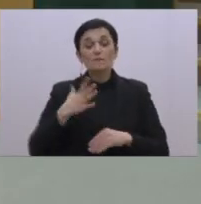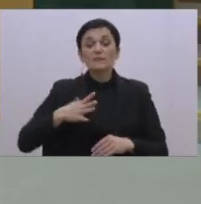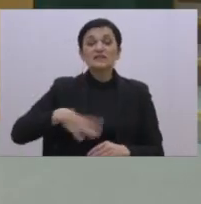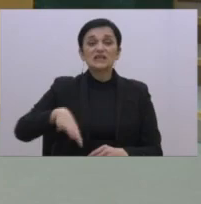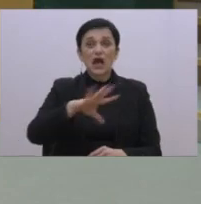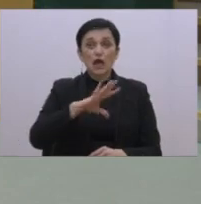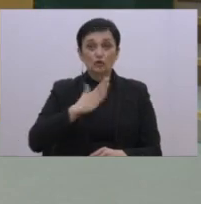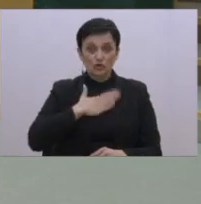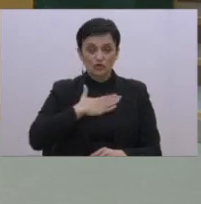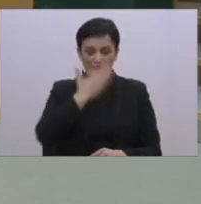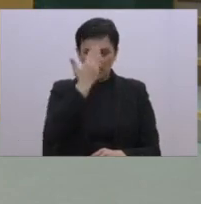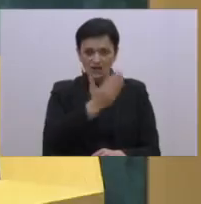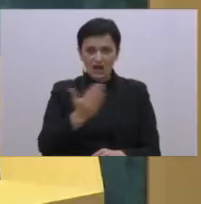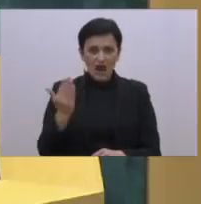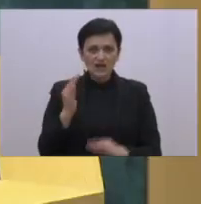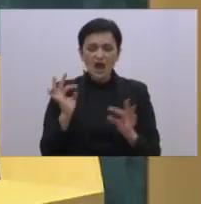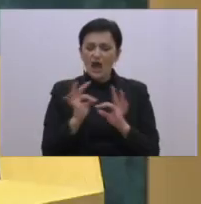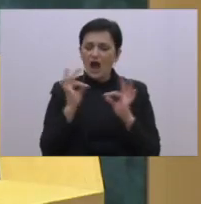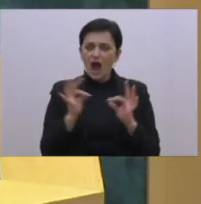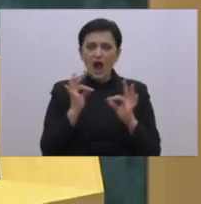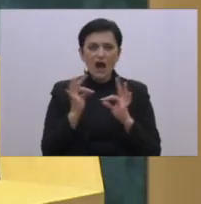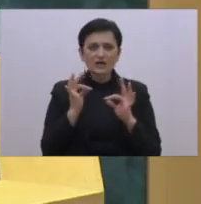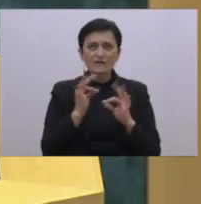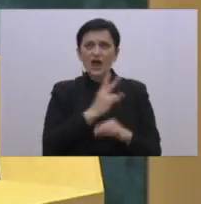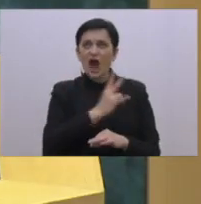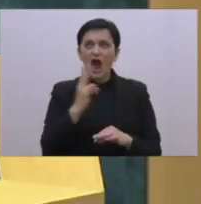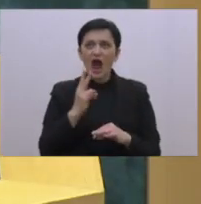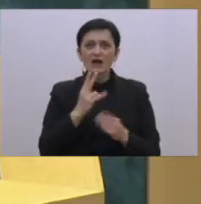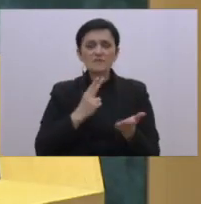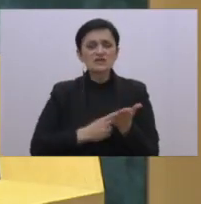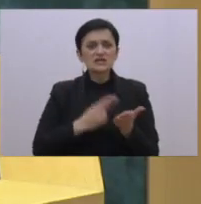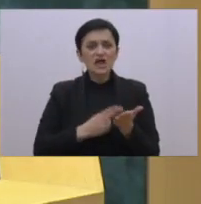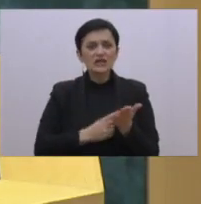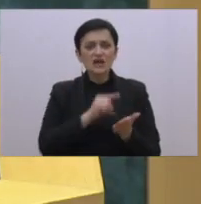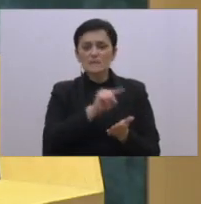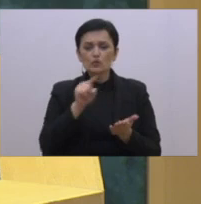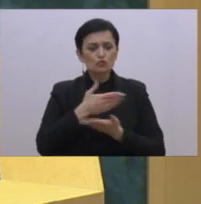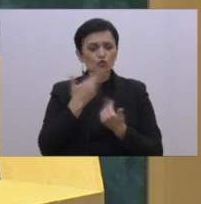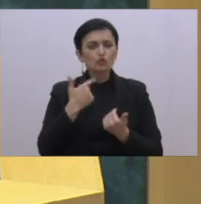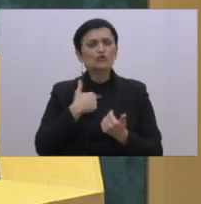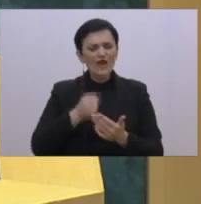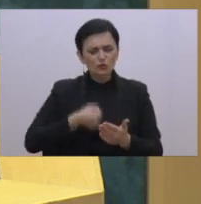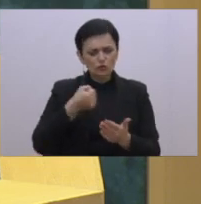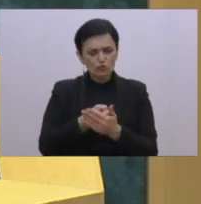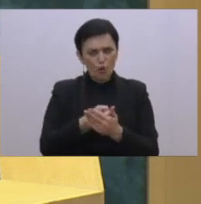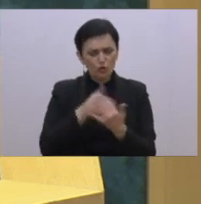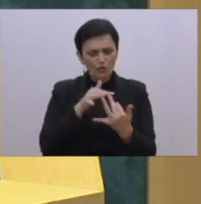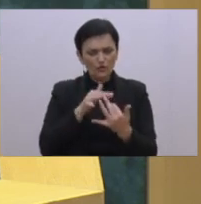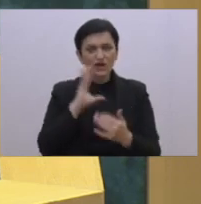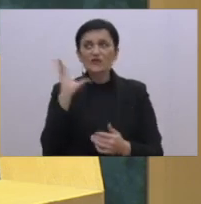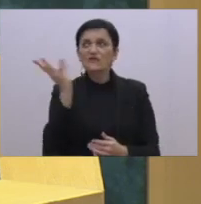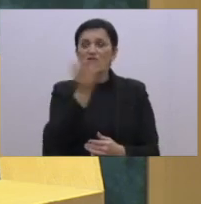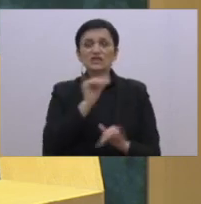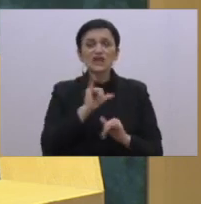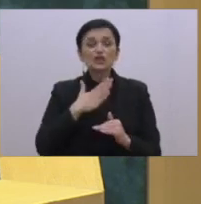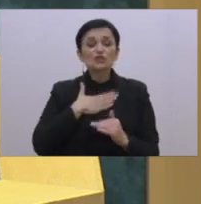საქართველოს, ჩვენს ხალხს არავისთვის არაფერი დასამტკიცებელი არ აქვს. ჩვენ ბოლომდე ვიბრძოლეთ ყველგან, სადაც